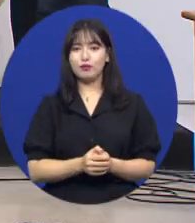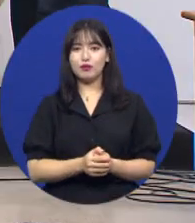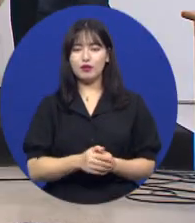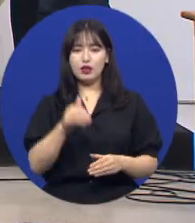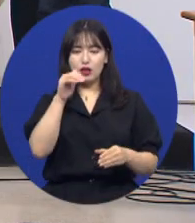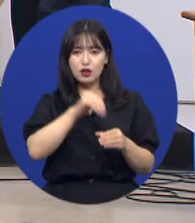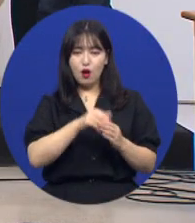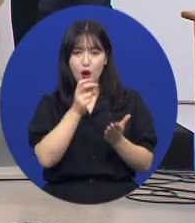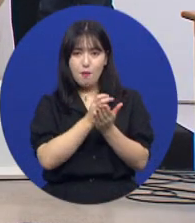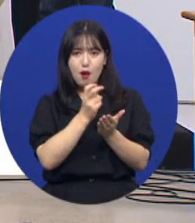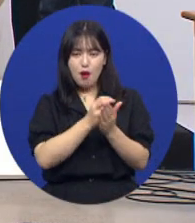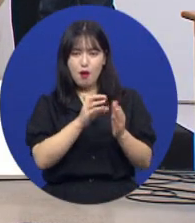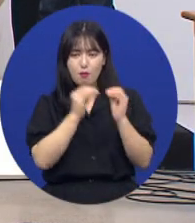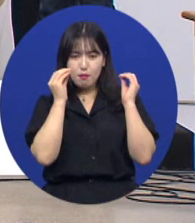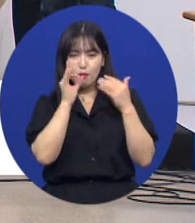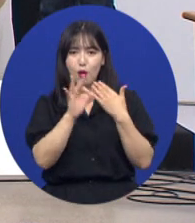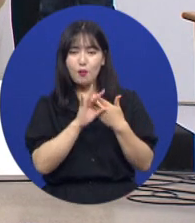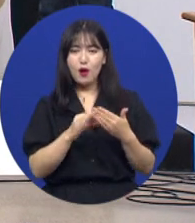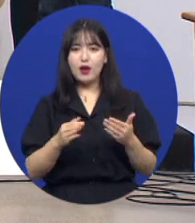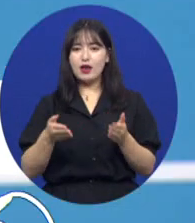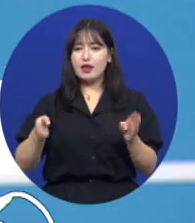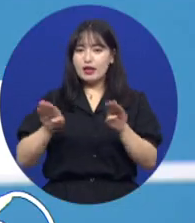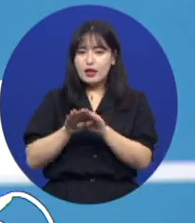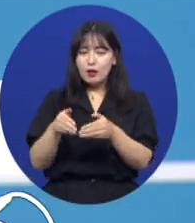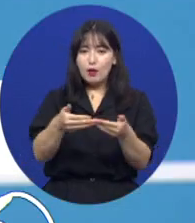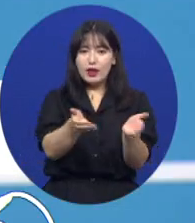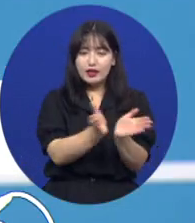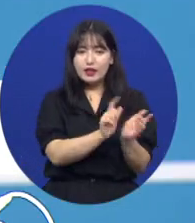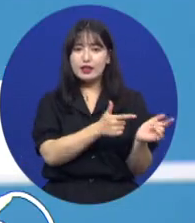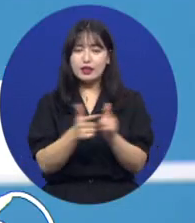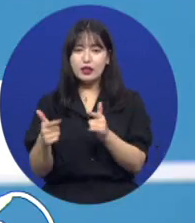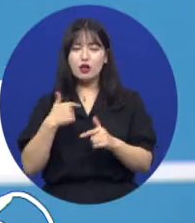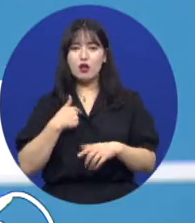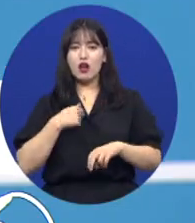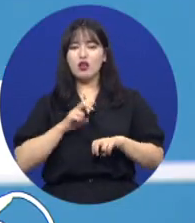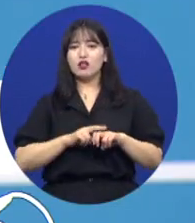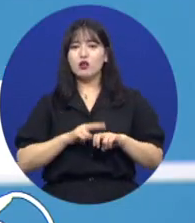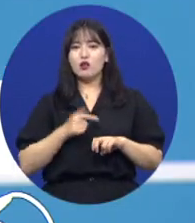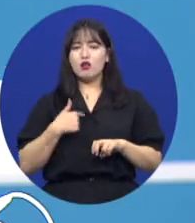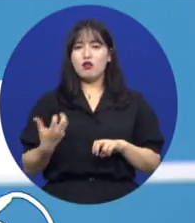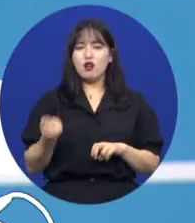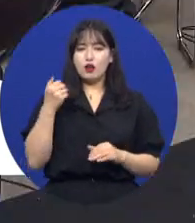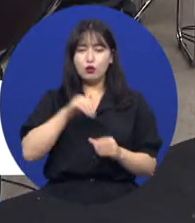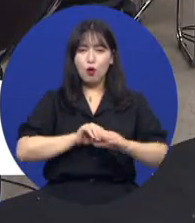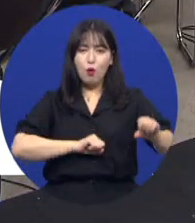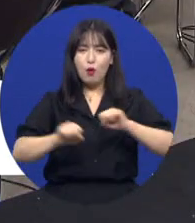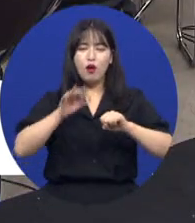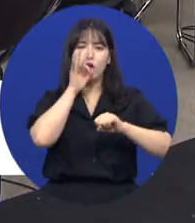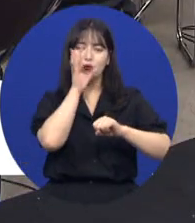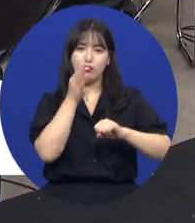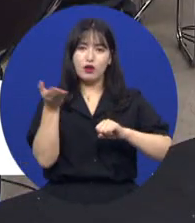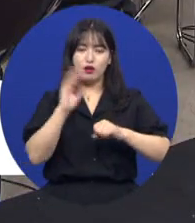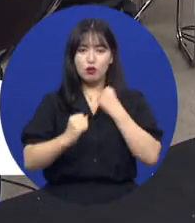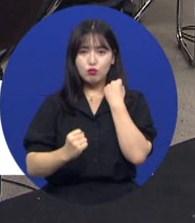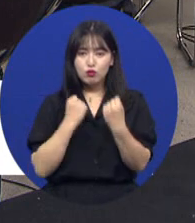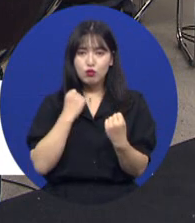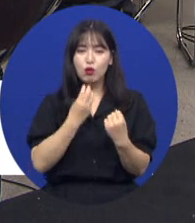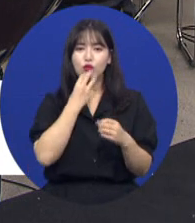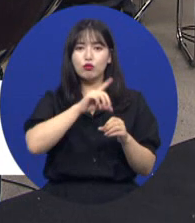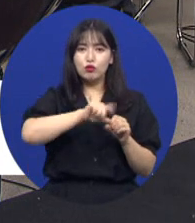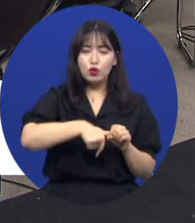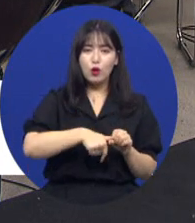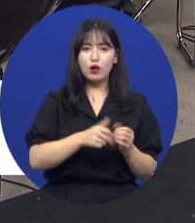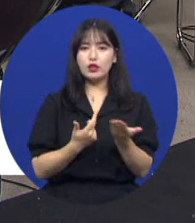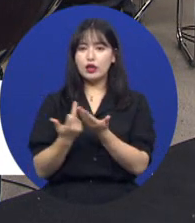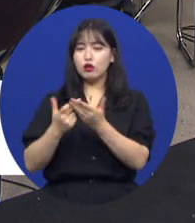선거법상 기관이나 단체 등 조직에서 gb 를 이용해 선거운동을 할 수 없는데도 수도권과 제주 지역 기업